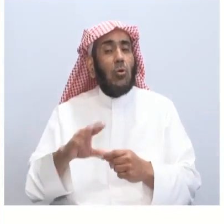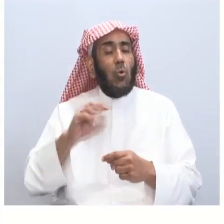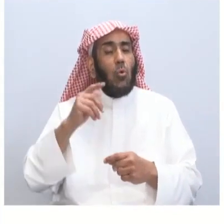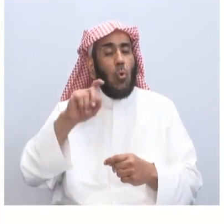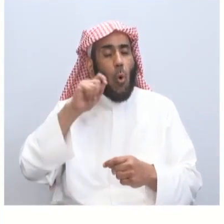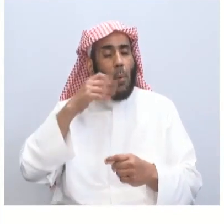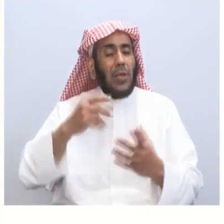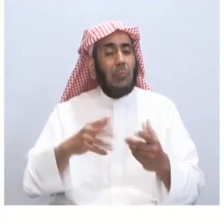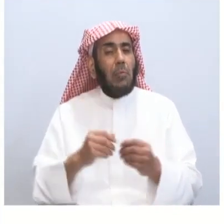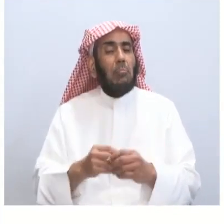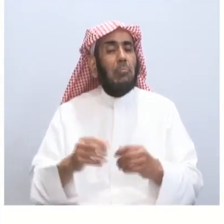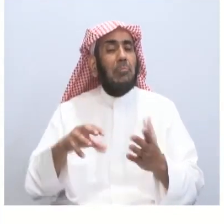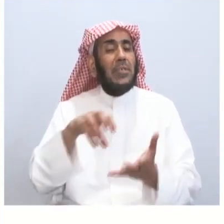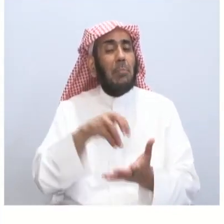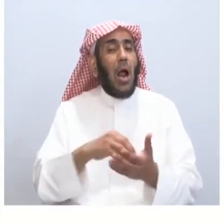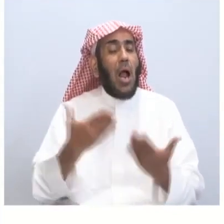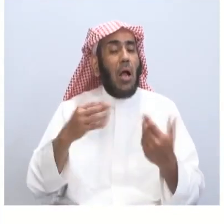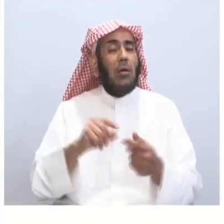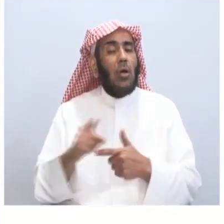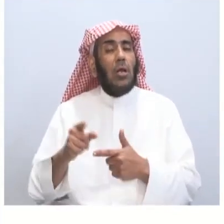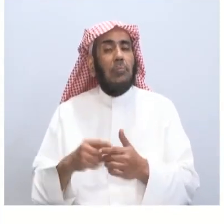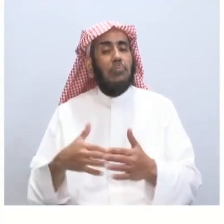المسجد الحرام هنا